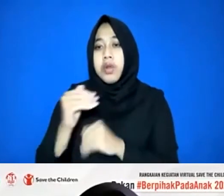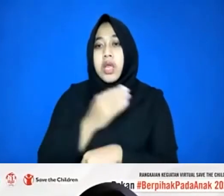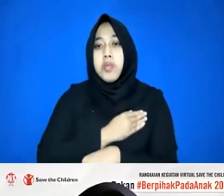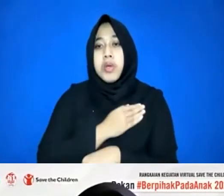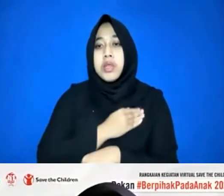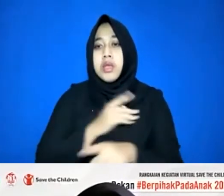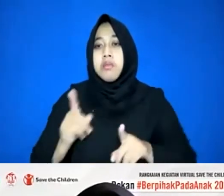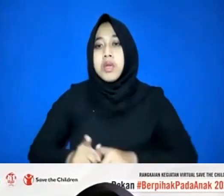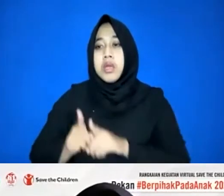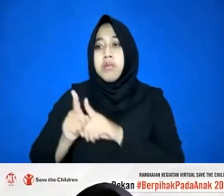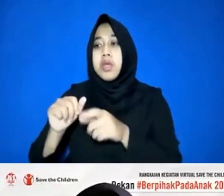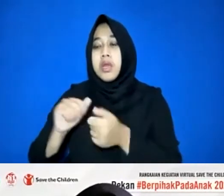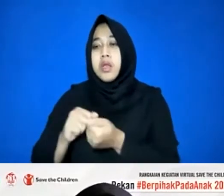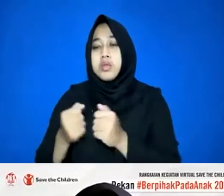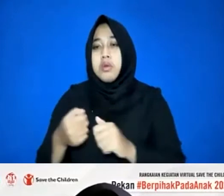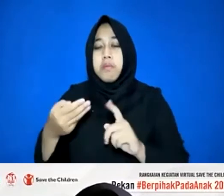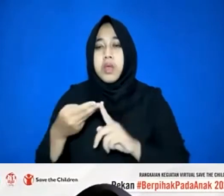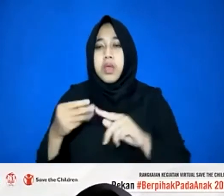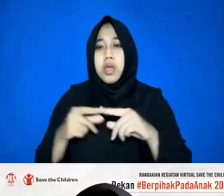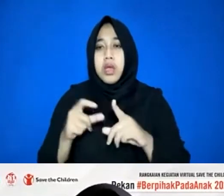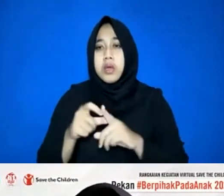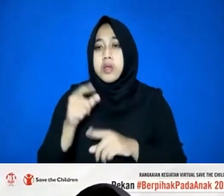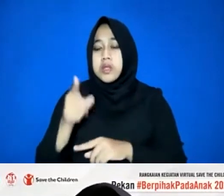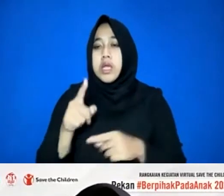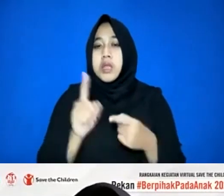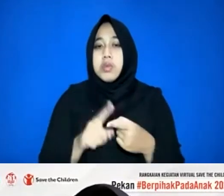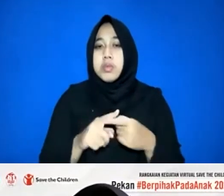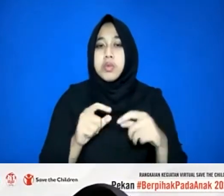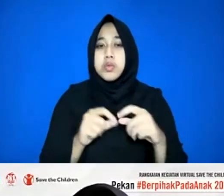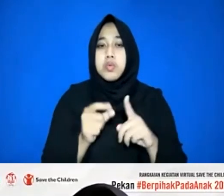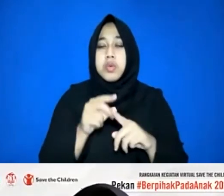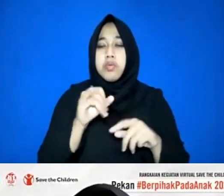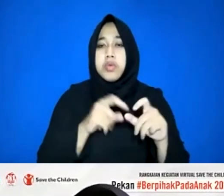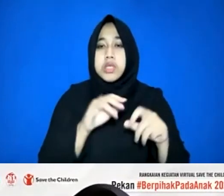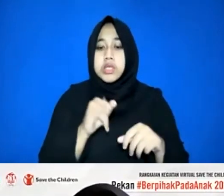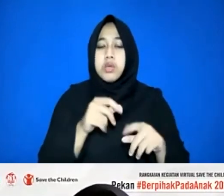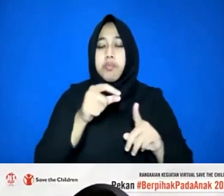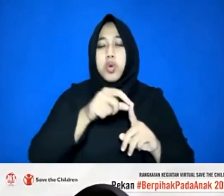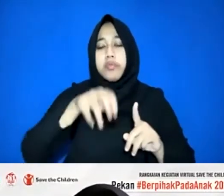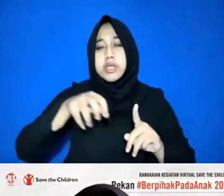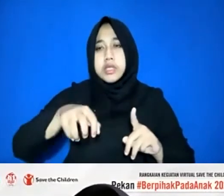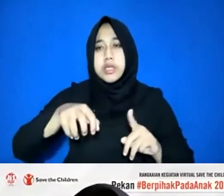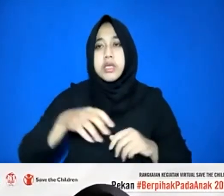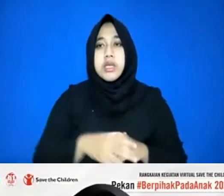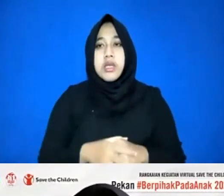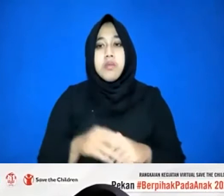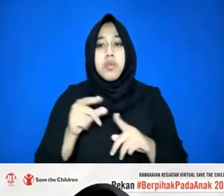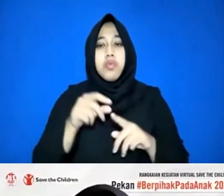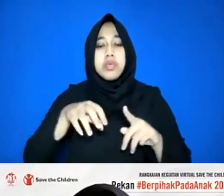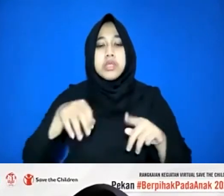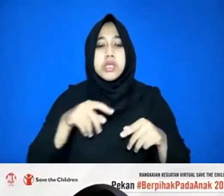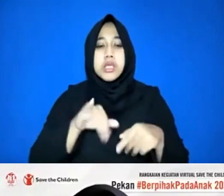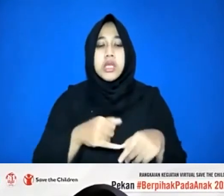pendampingan kasusnya dan APH di sana, ya teman-teman supervisor di tingkat provinsi karena rujukannya ke provinsi. Jadi